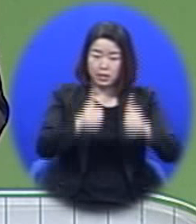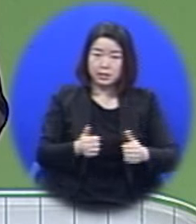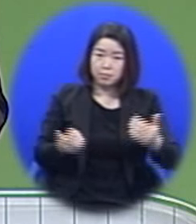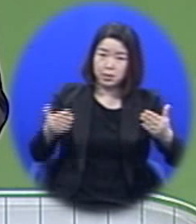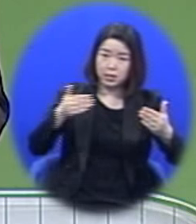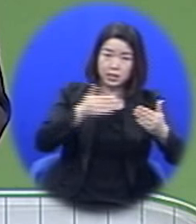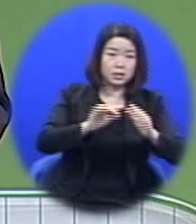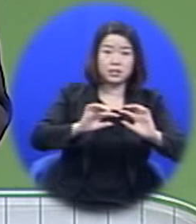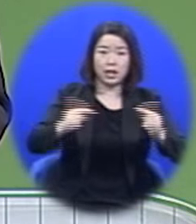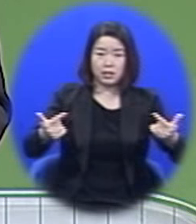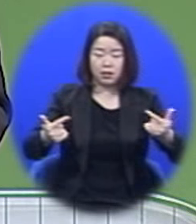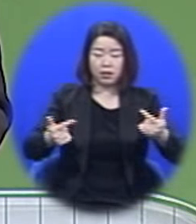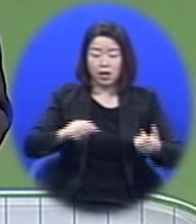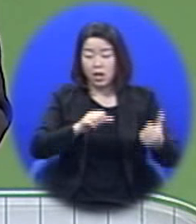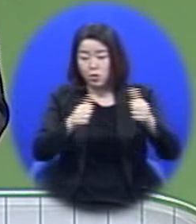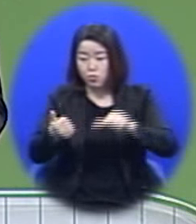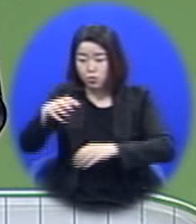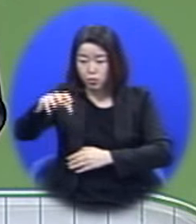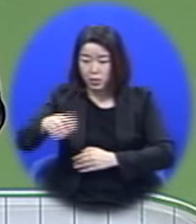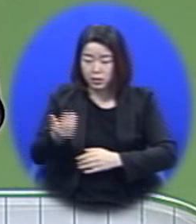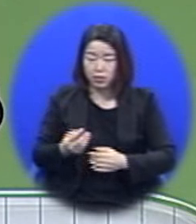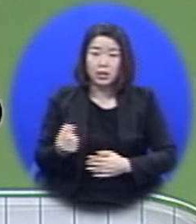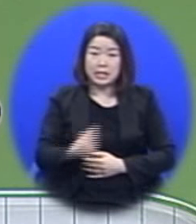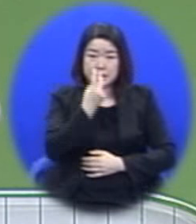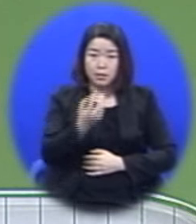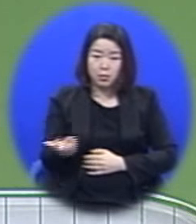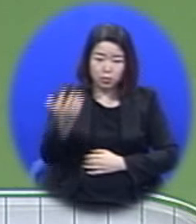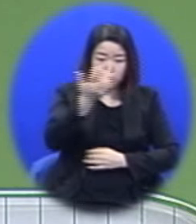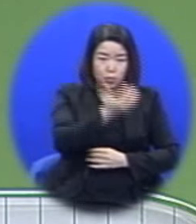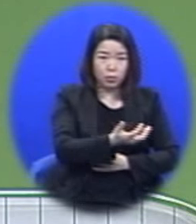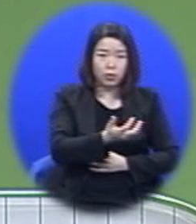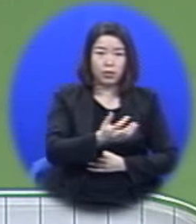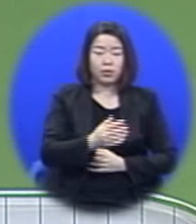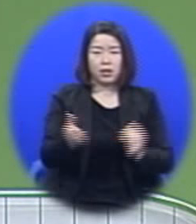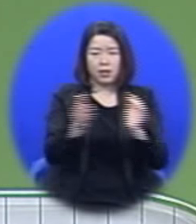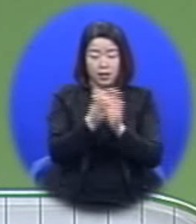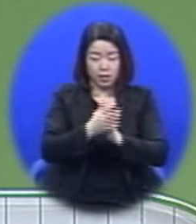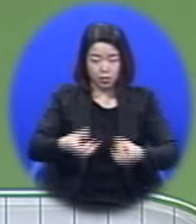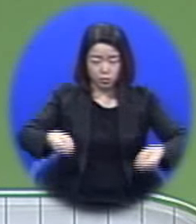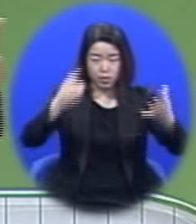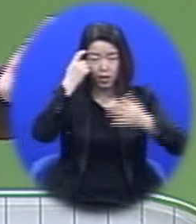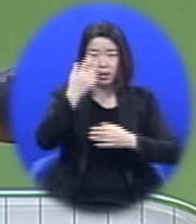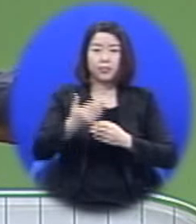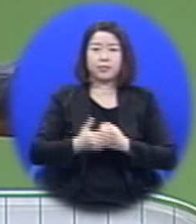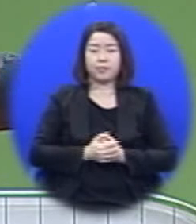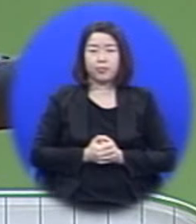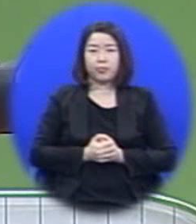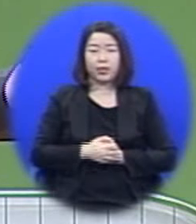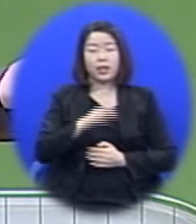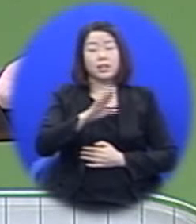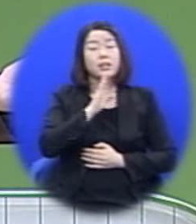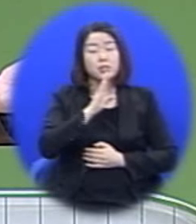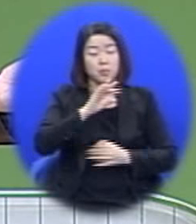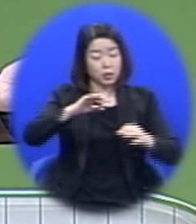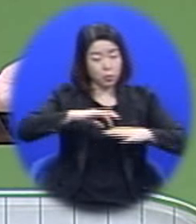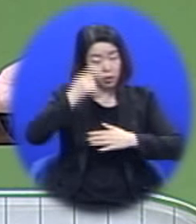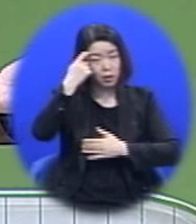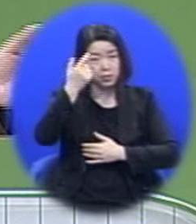아니하나니 사망에서 생명으로 옮겼느니라. 할렐루야! 이게 참 너무